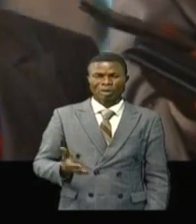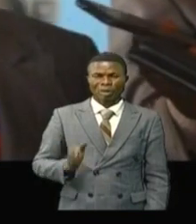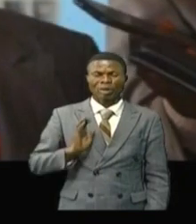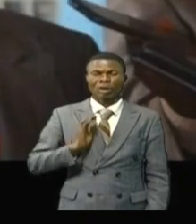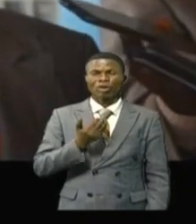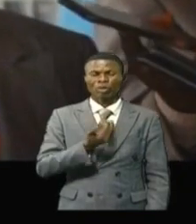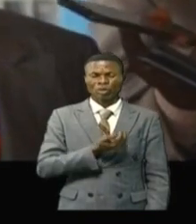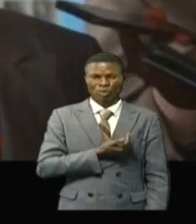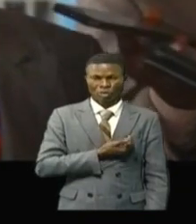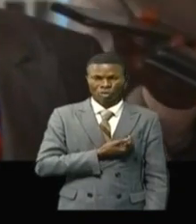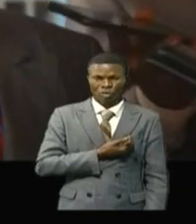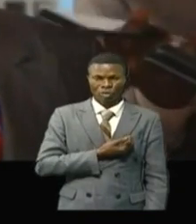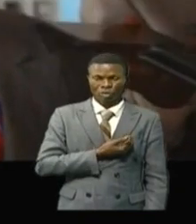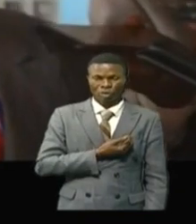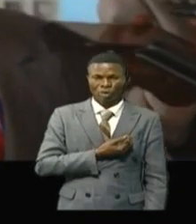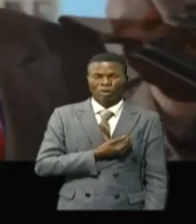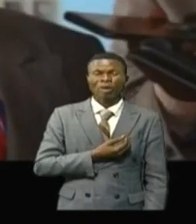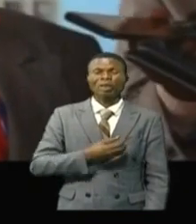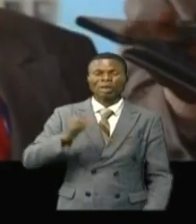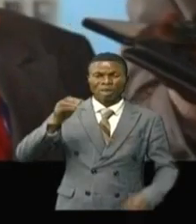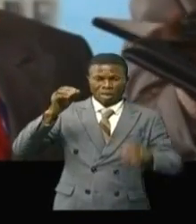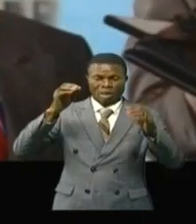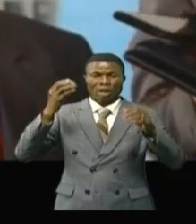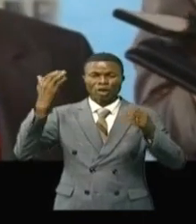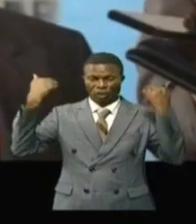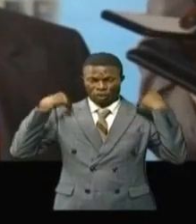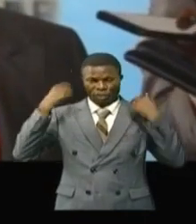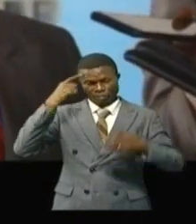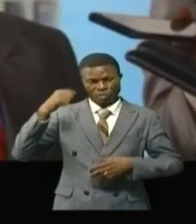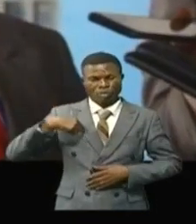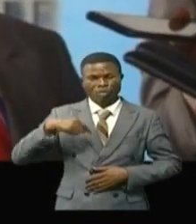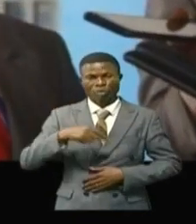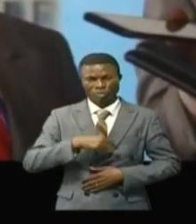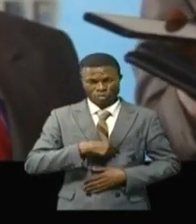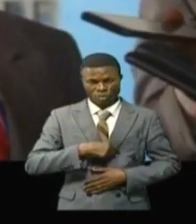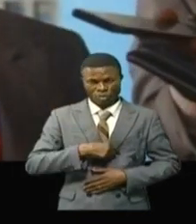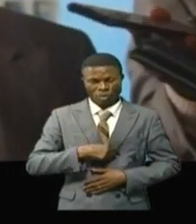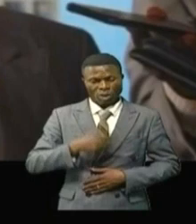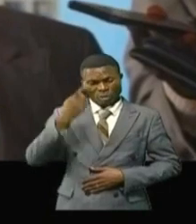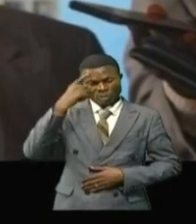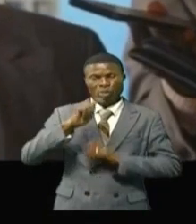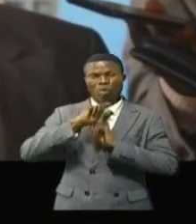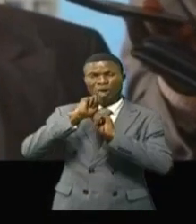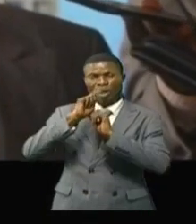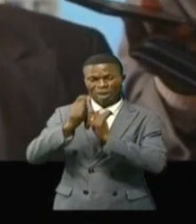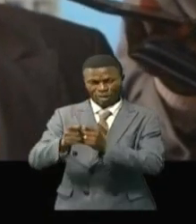notre Tshisekedi Tshilombo et notre patron, de ce don